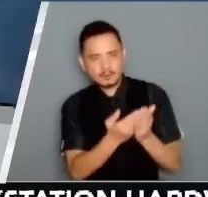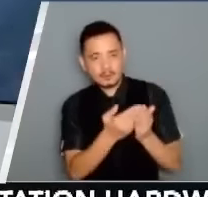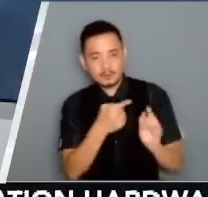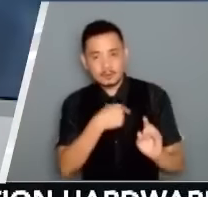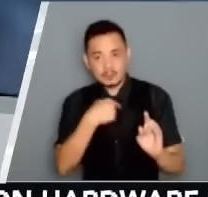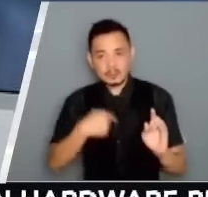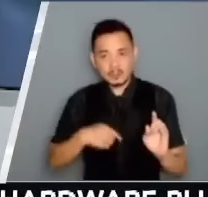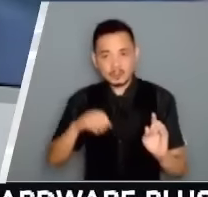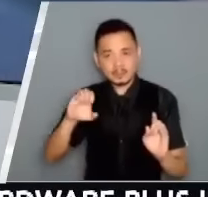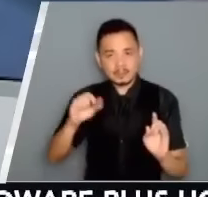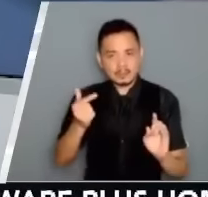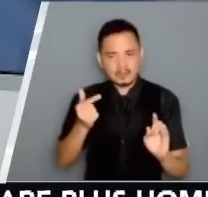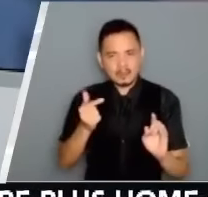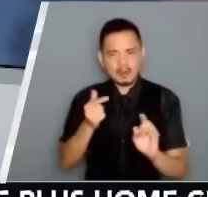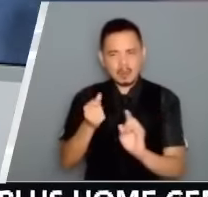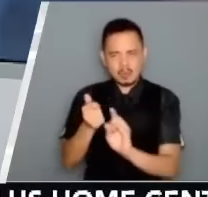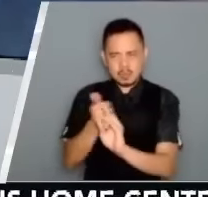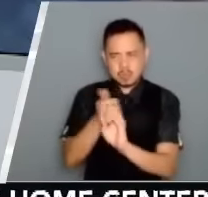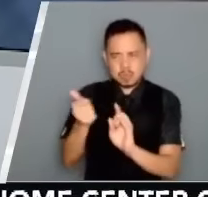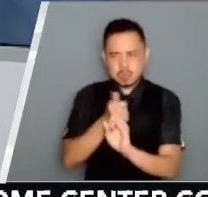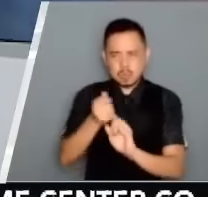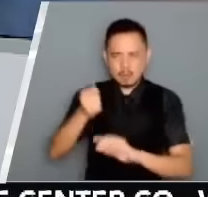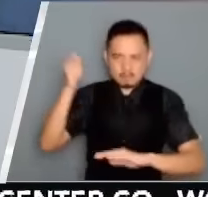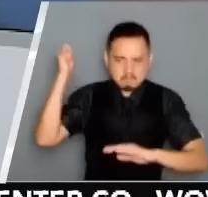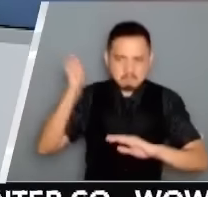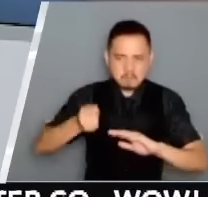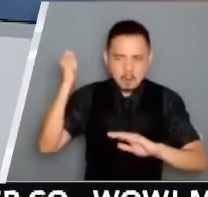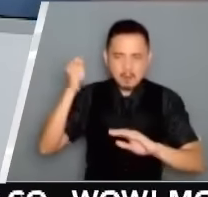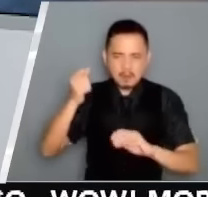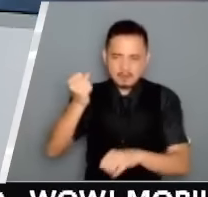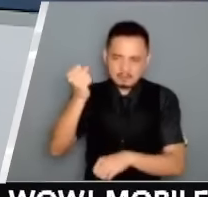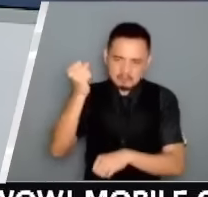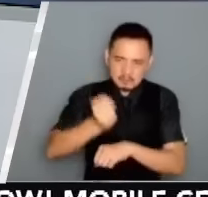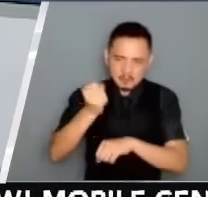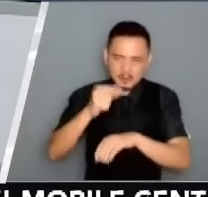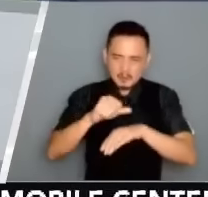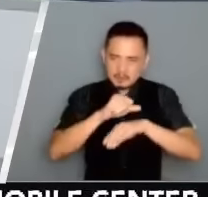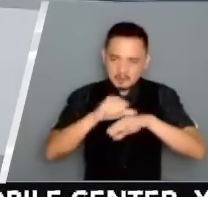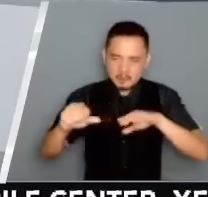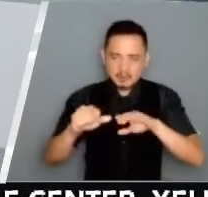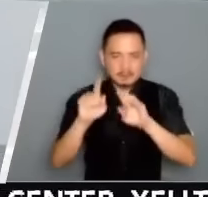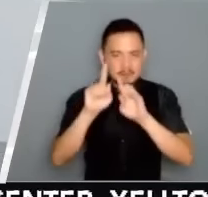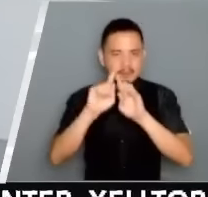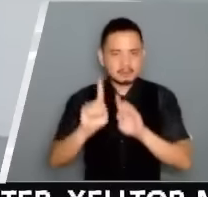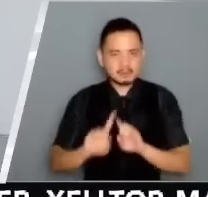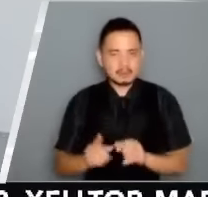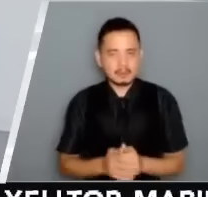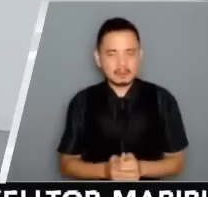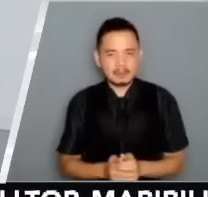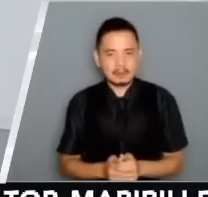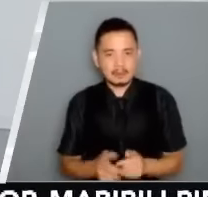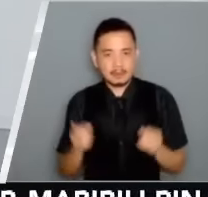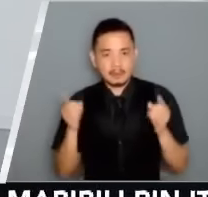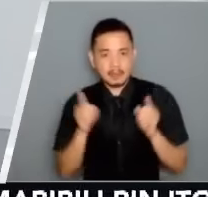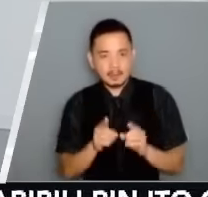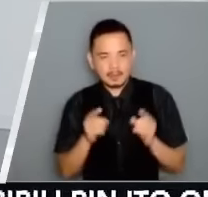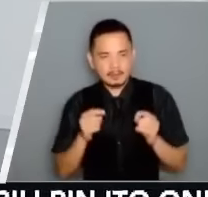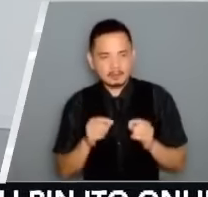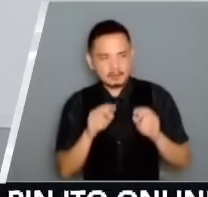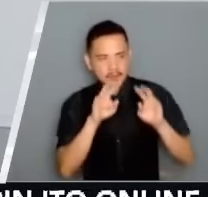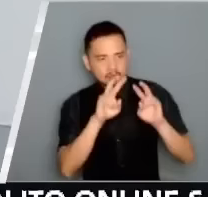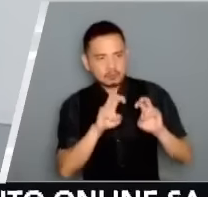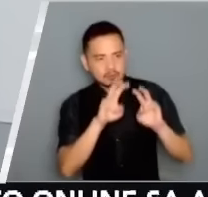Guard sa mga bangka ng Pilipinas sa Ayungin Shoal nito pong Lunes. Kasunod ng insidente, iginiit naman ng isang eksperto na wala pa rin basihan